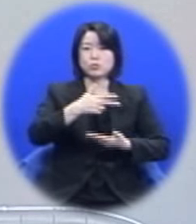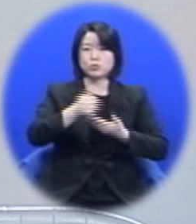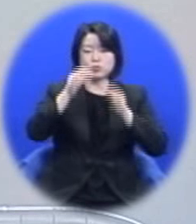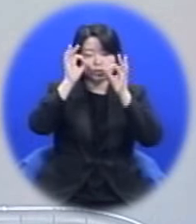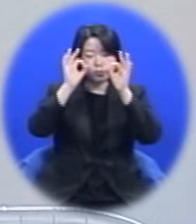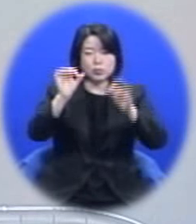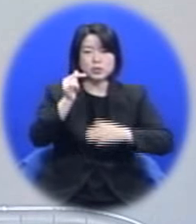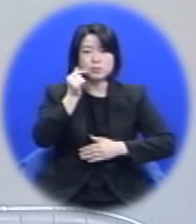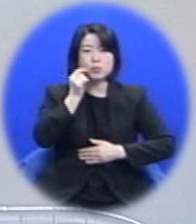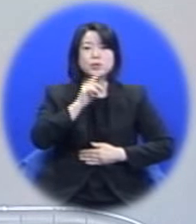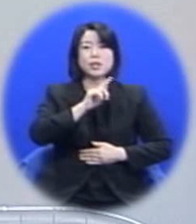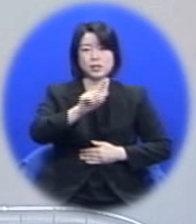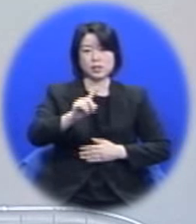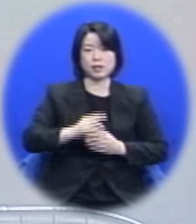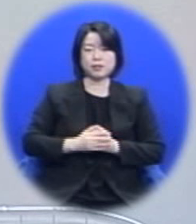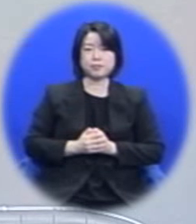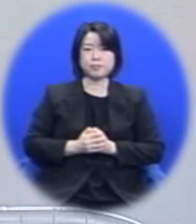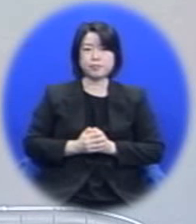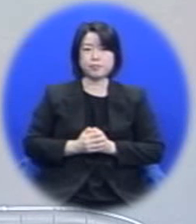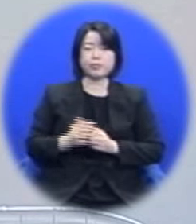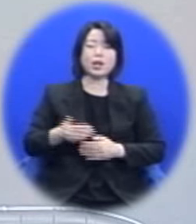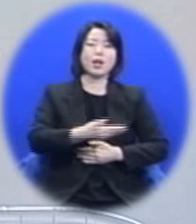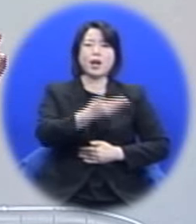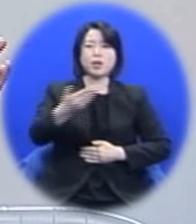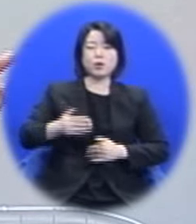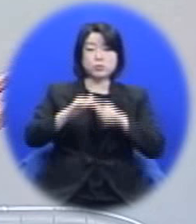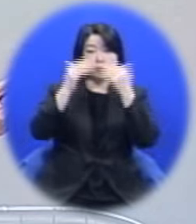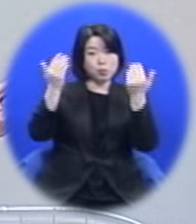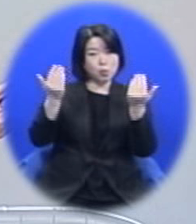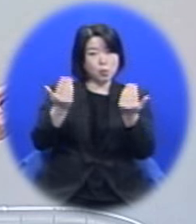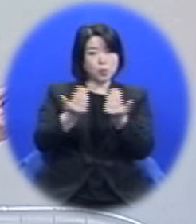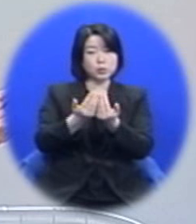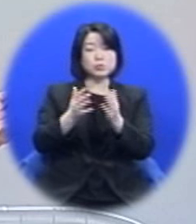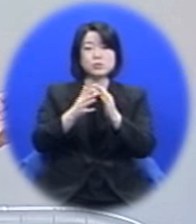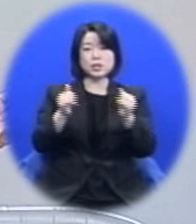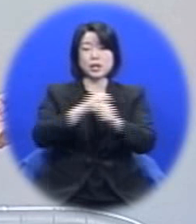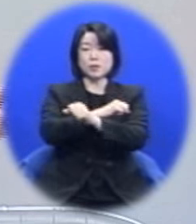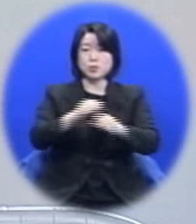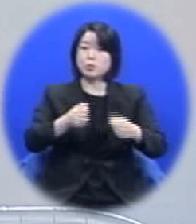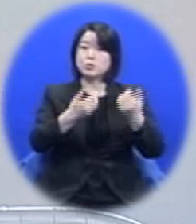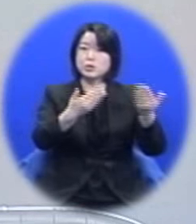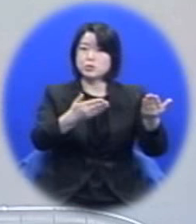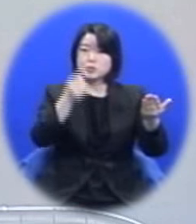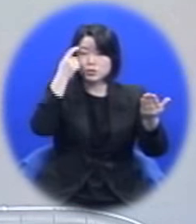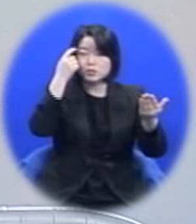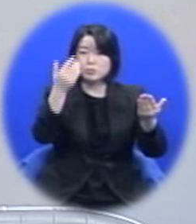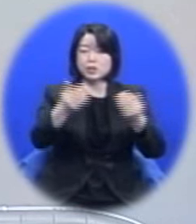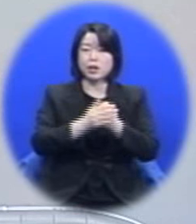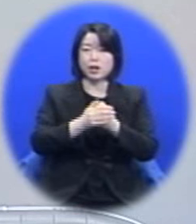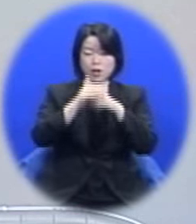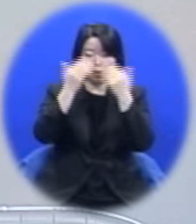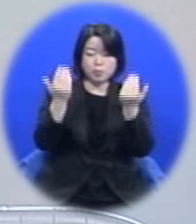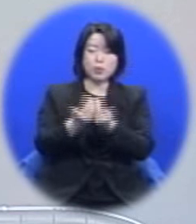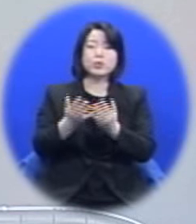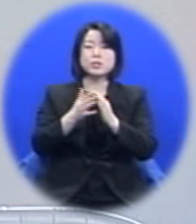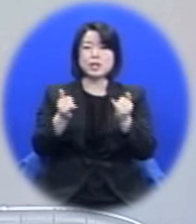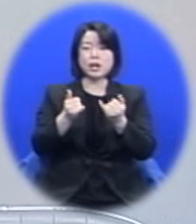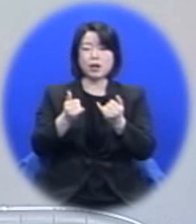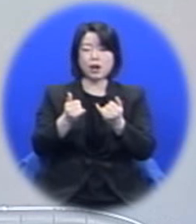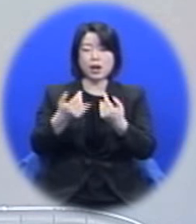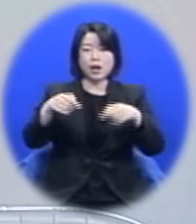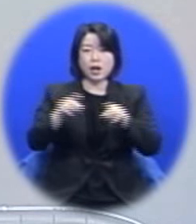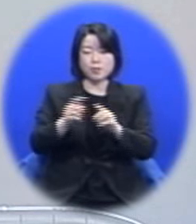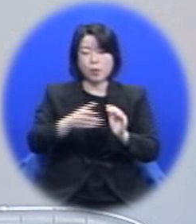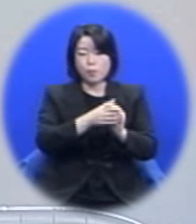여러분은 모든 사람을 다 용서하셨나요? 모든 사람과 다 화평함을